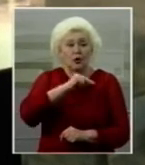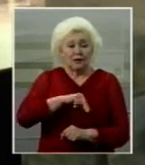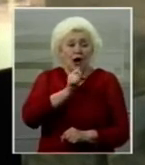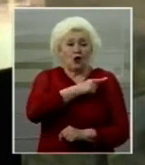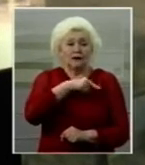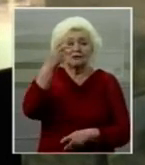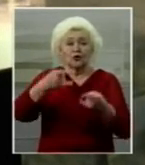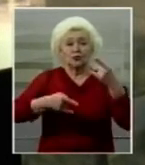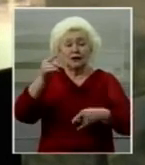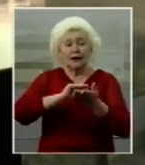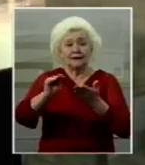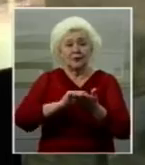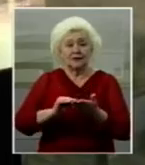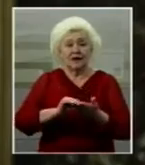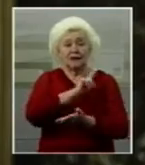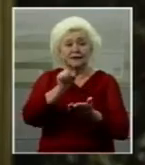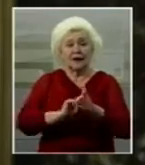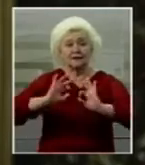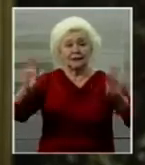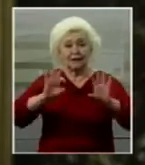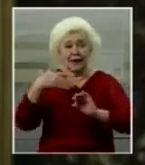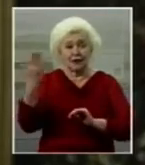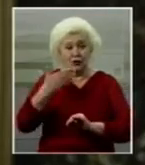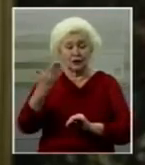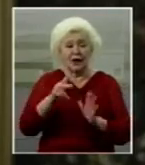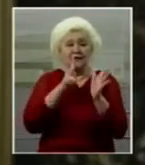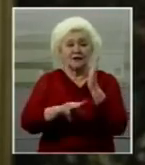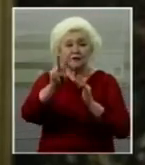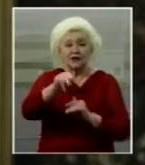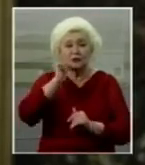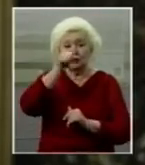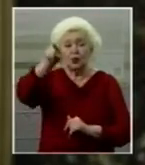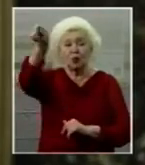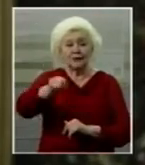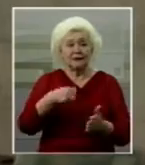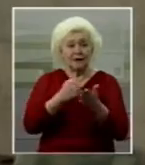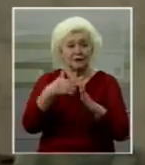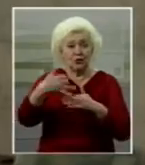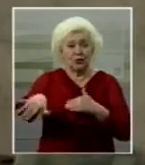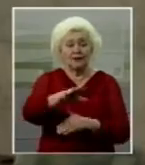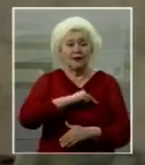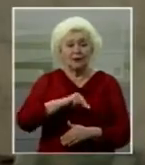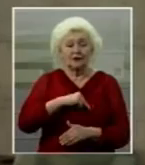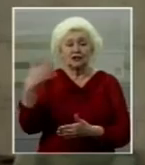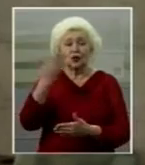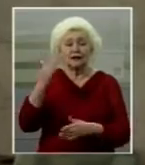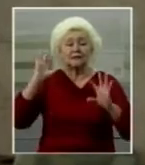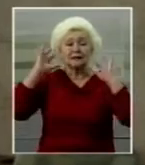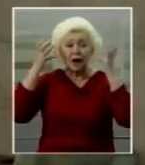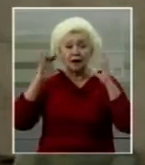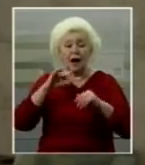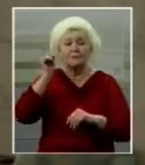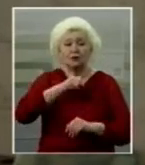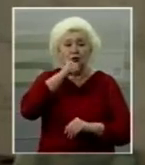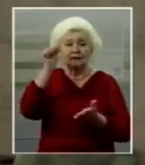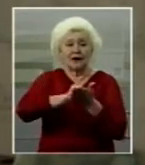одеському телебаченні на посаді диктора. 1982 року переїхав до Херсона. Працював диктором на радіо, потім